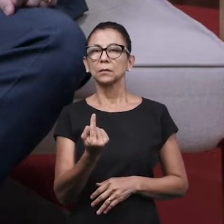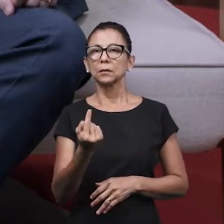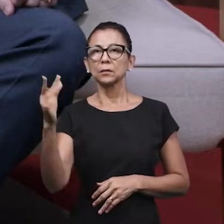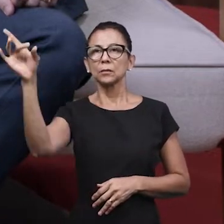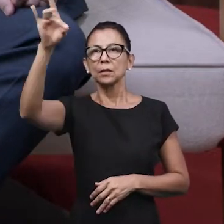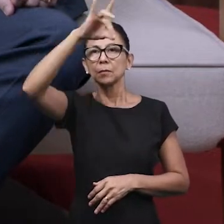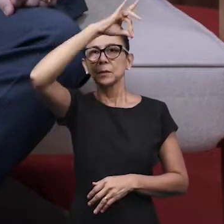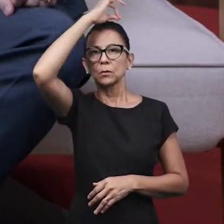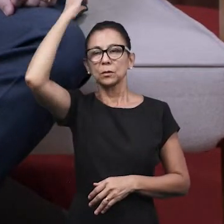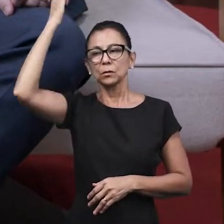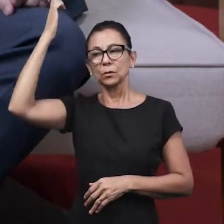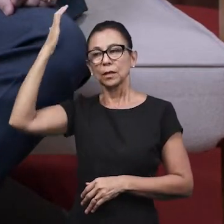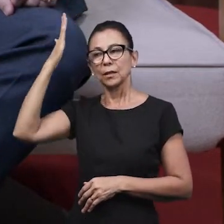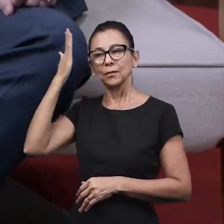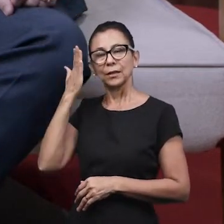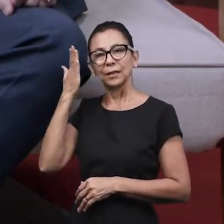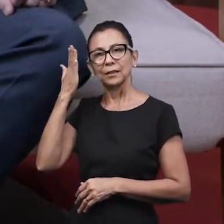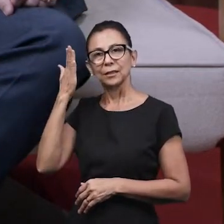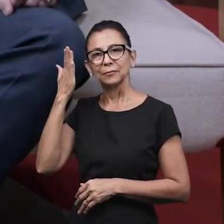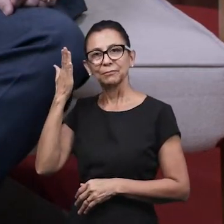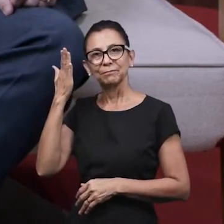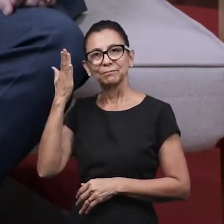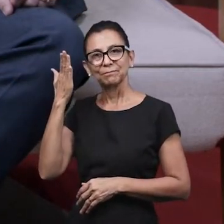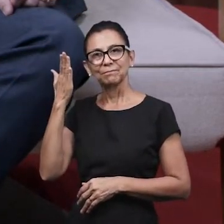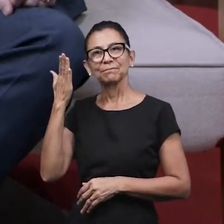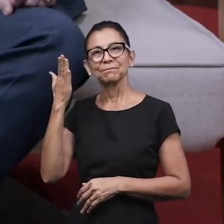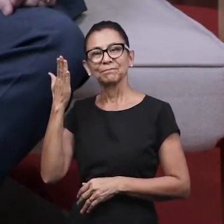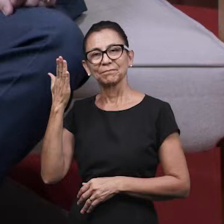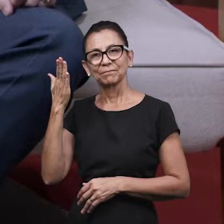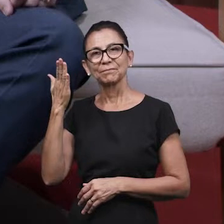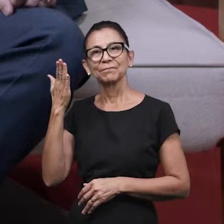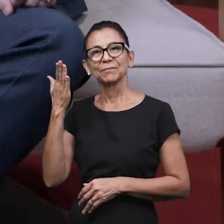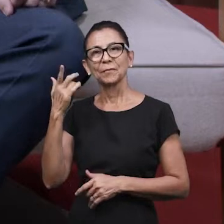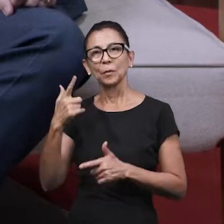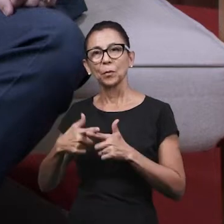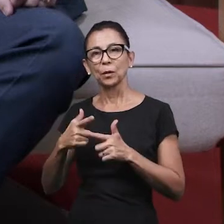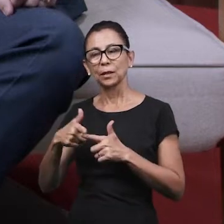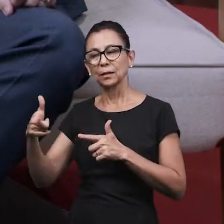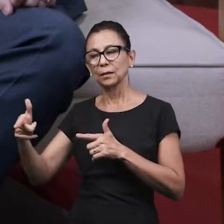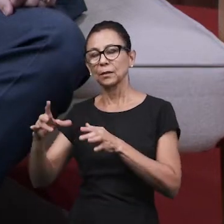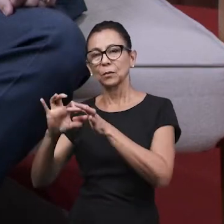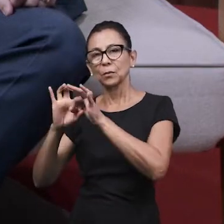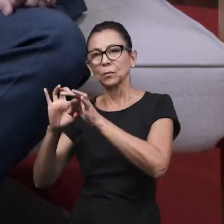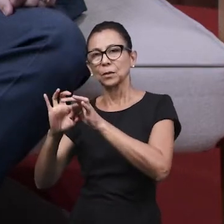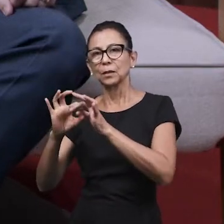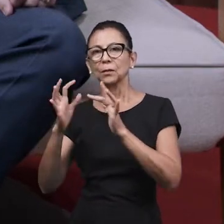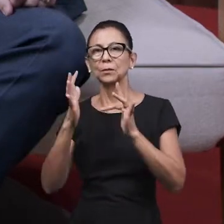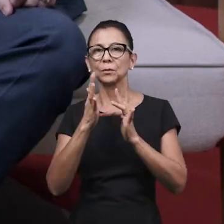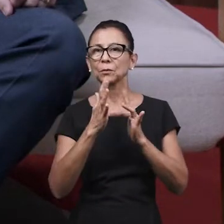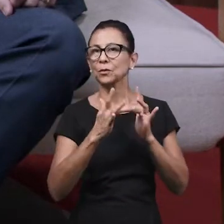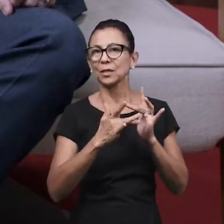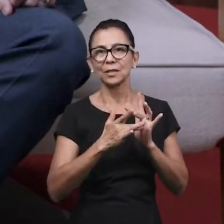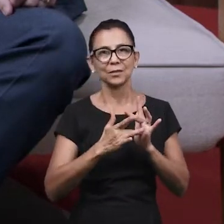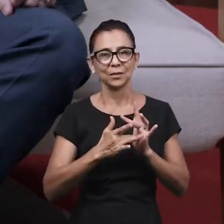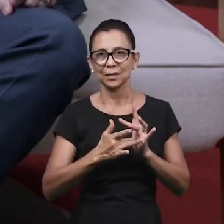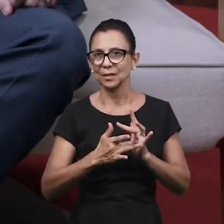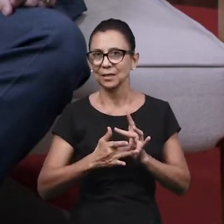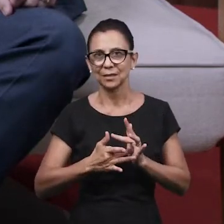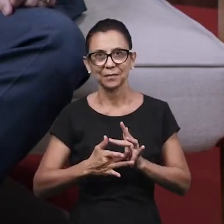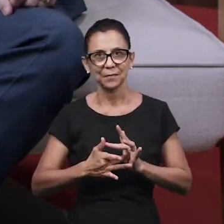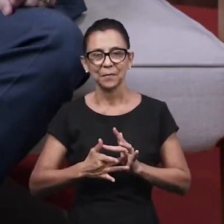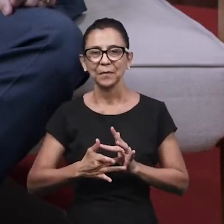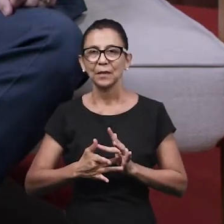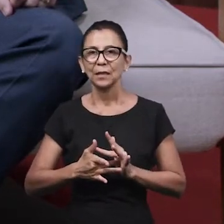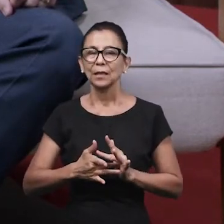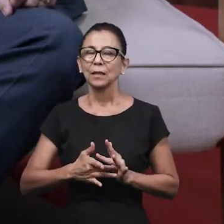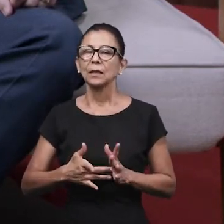Jésus. Jésus, il ne se révèle pas sinon en Église qui s'humilie à